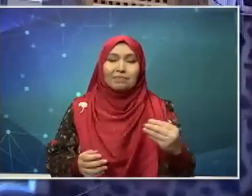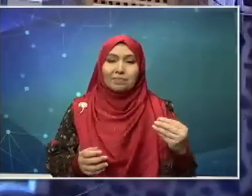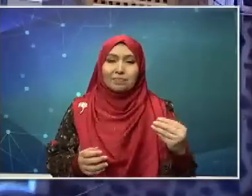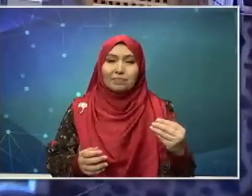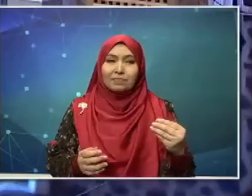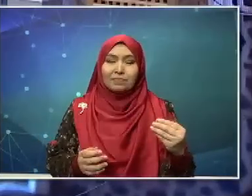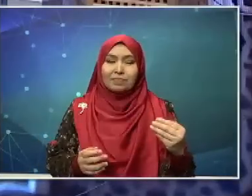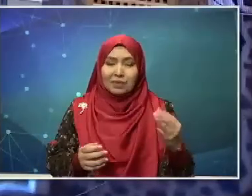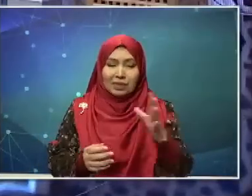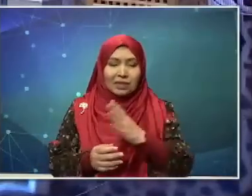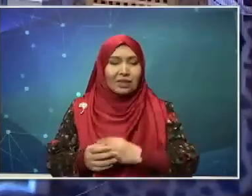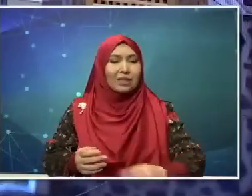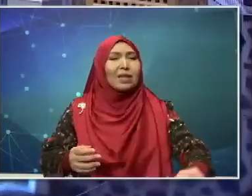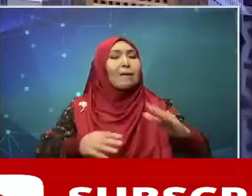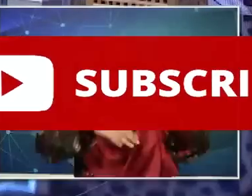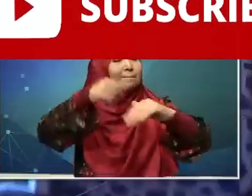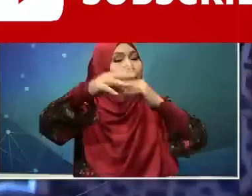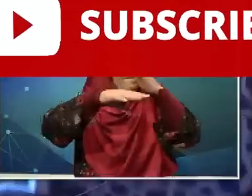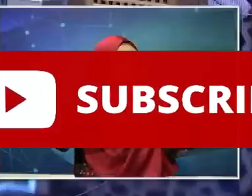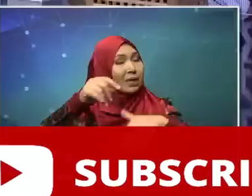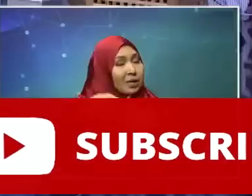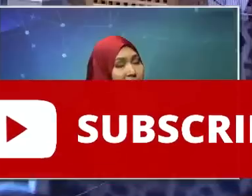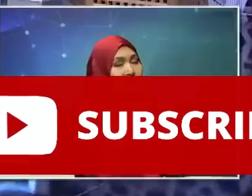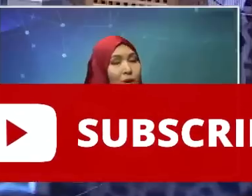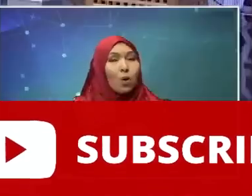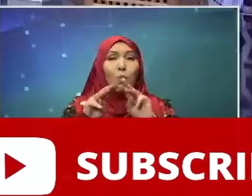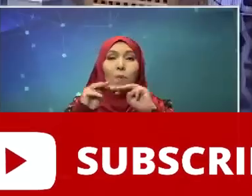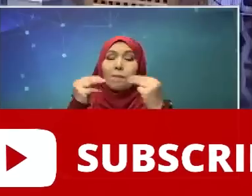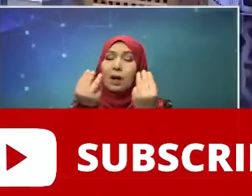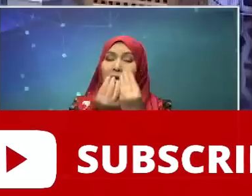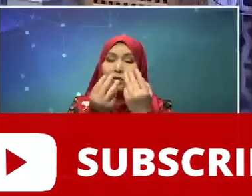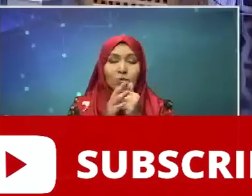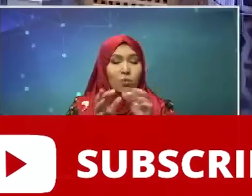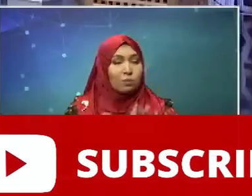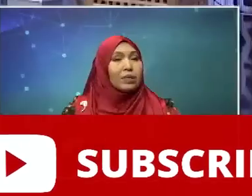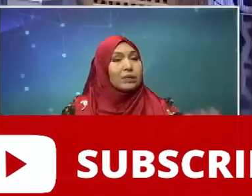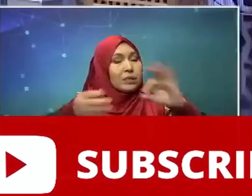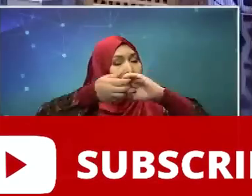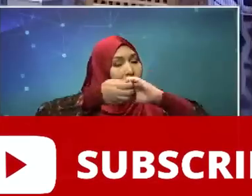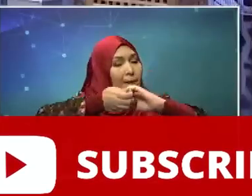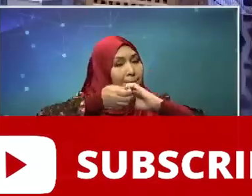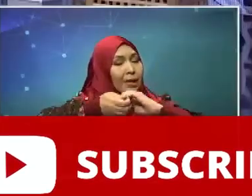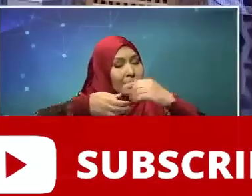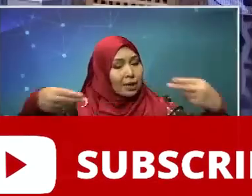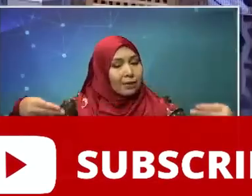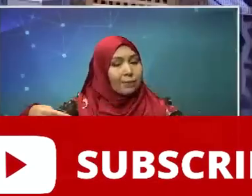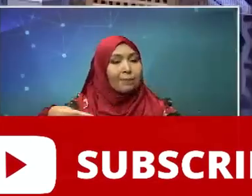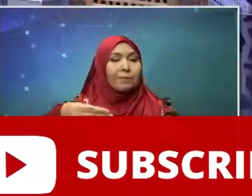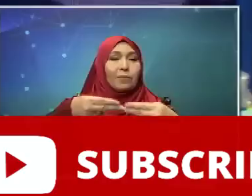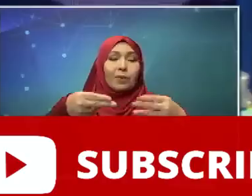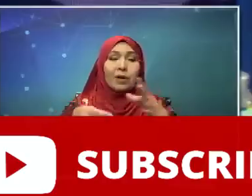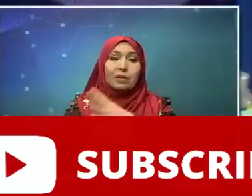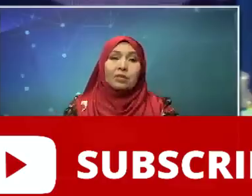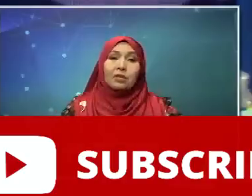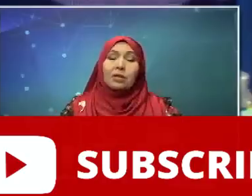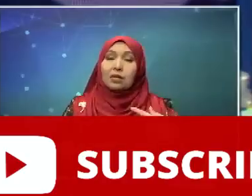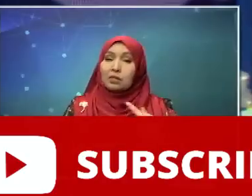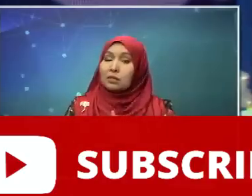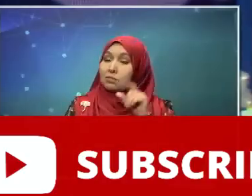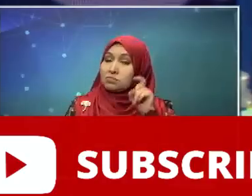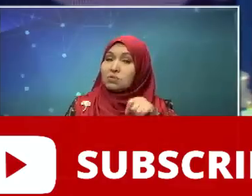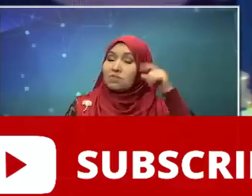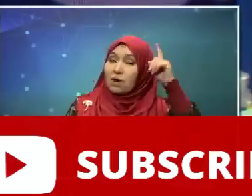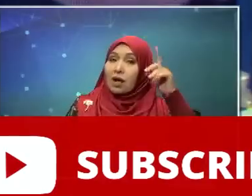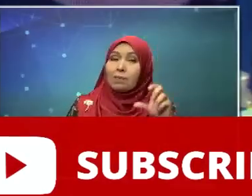meminum penting kita bergembira ini sorenya kita merupakan silaturohim yang mereka tentang silaturahim ini enggak Kita paham